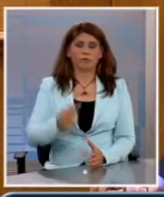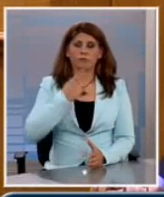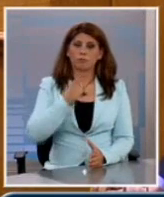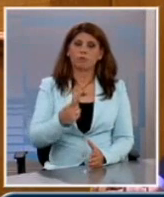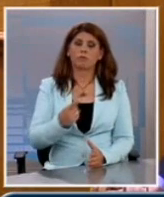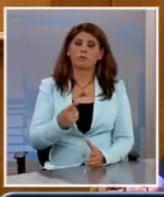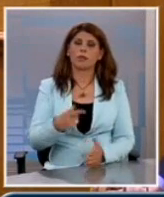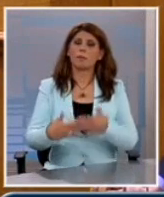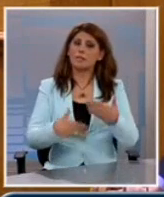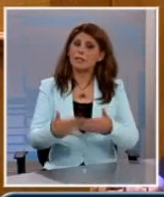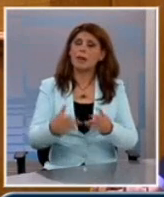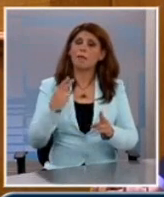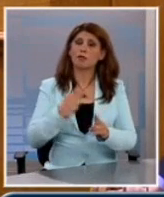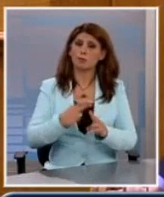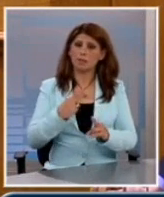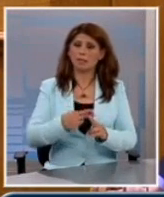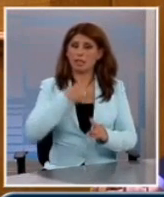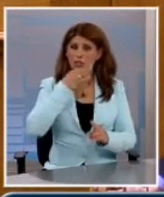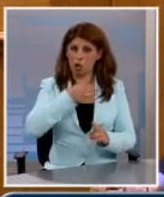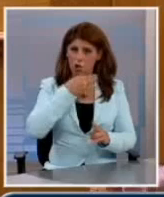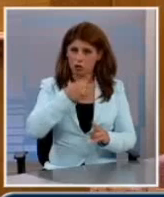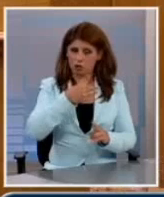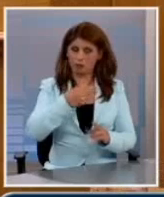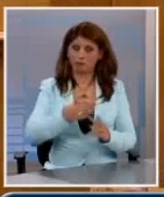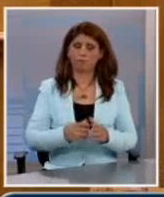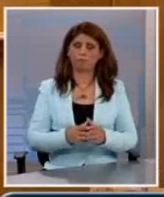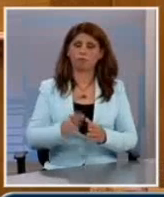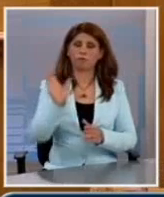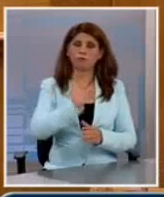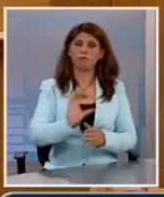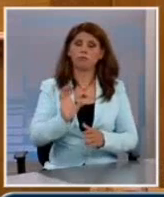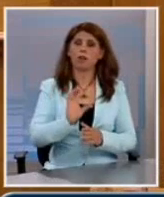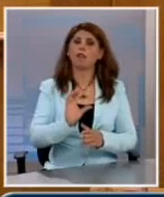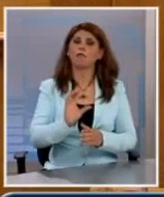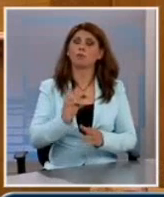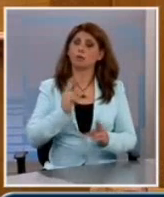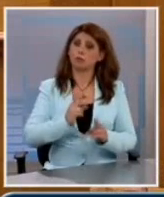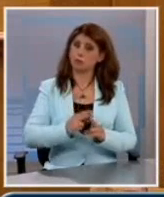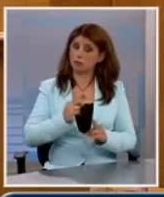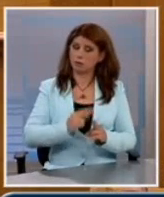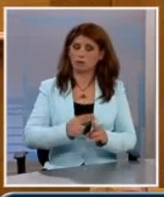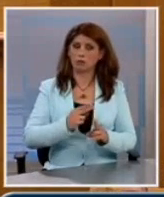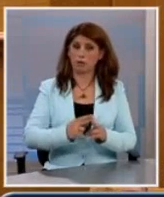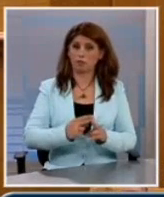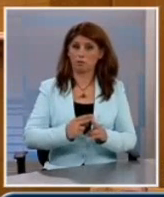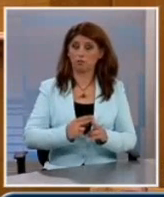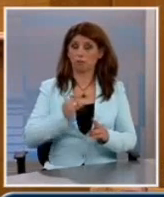από σημαντικές δηλώσεις Ευρωπαίων αξιωματούχων που έχουν διαμορφώσει